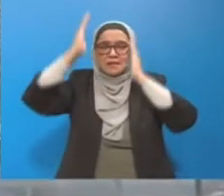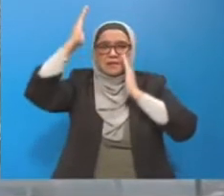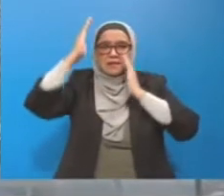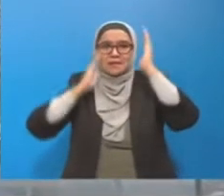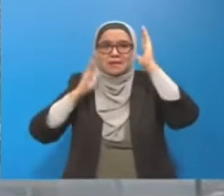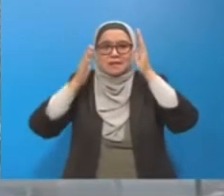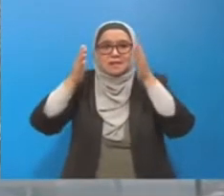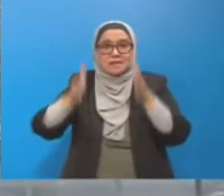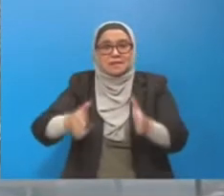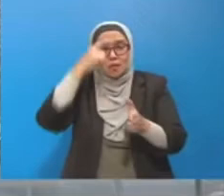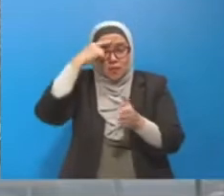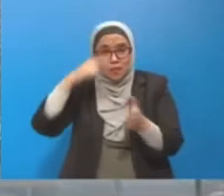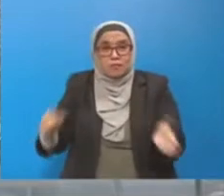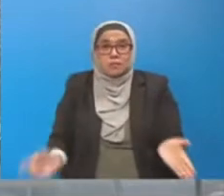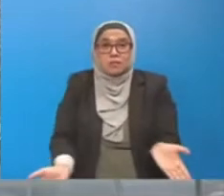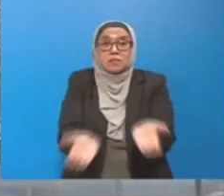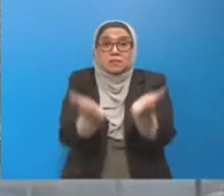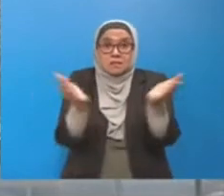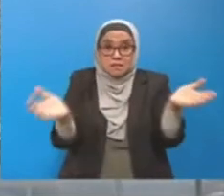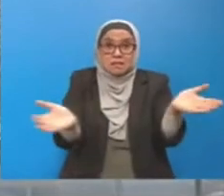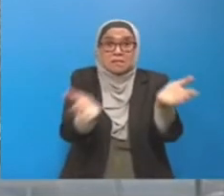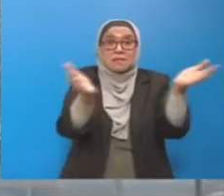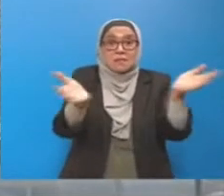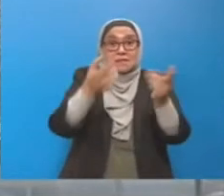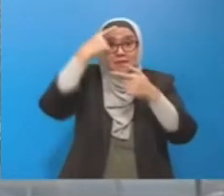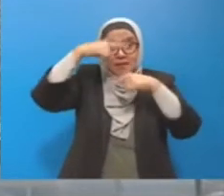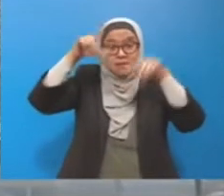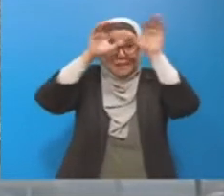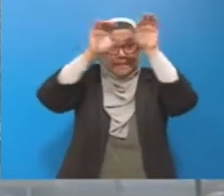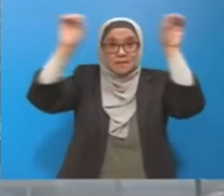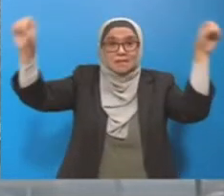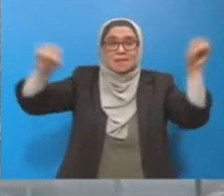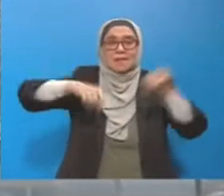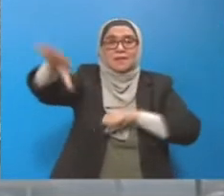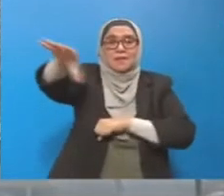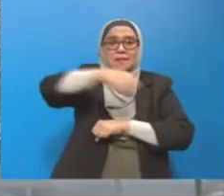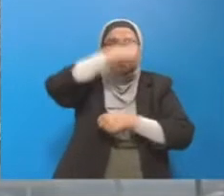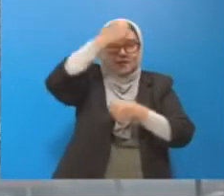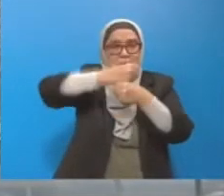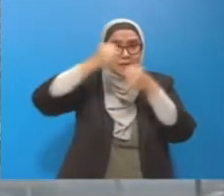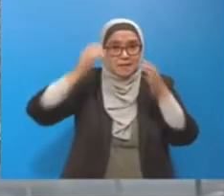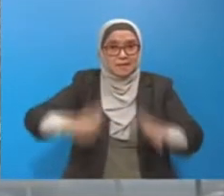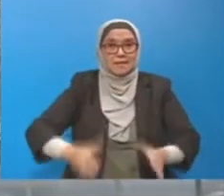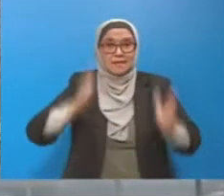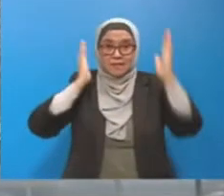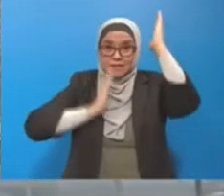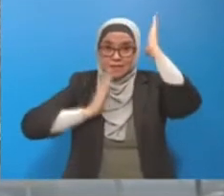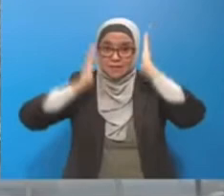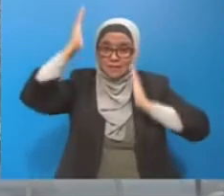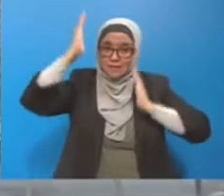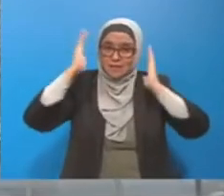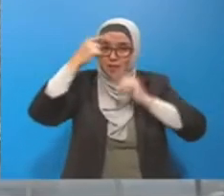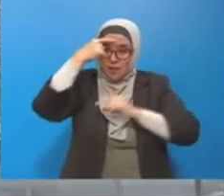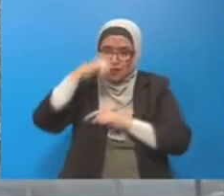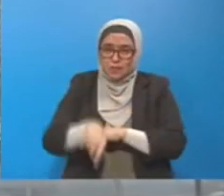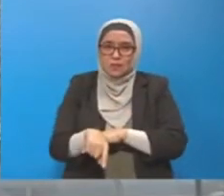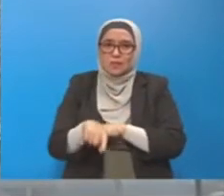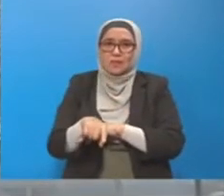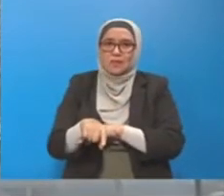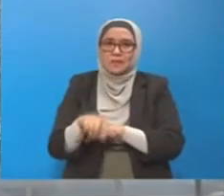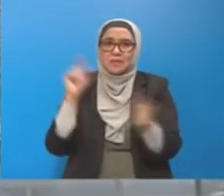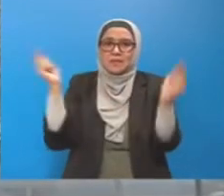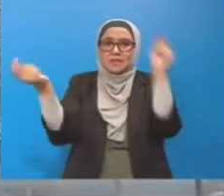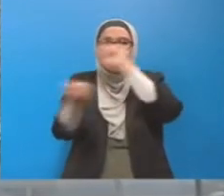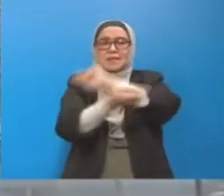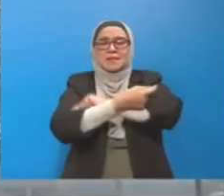sebagai dorongan dengan izin sebagai dorongan kepada majikan untuk mengambil pekerja tepatan bagi menggantikan pekerjaan